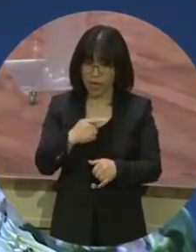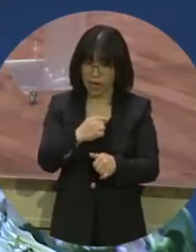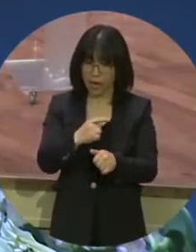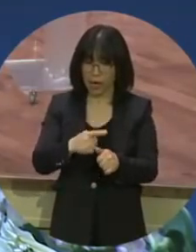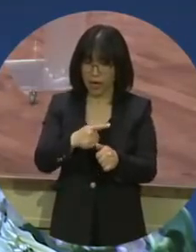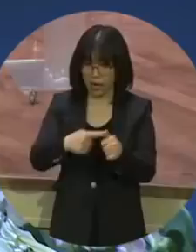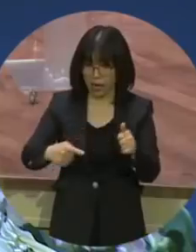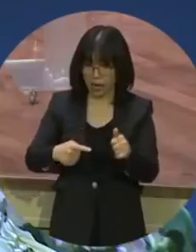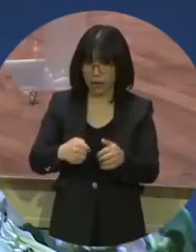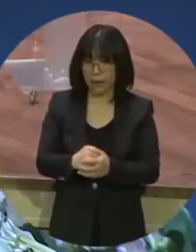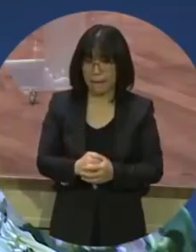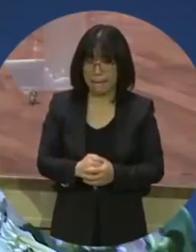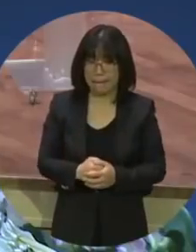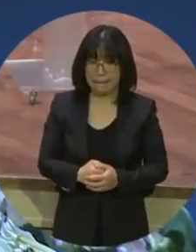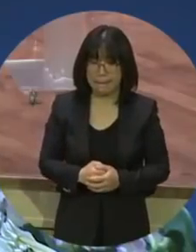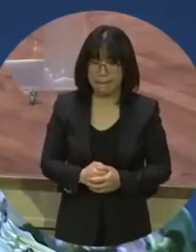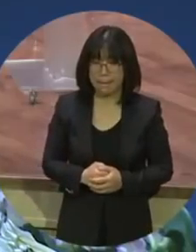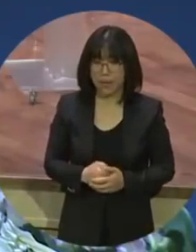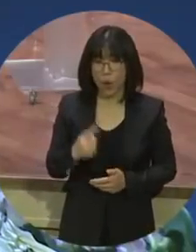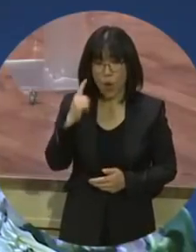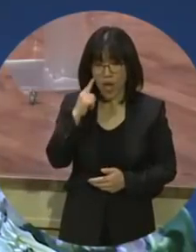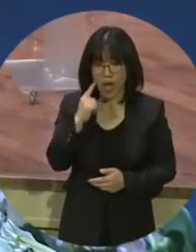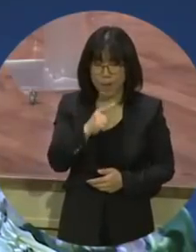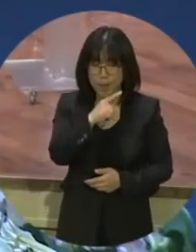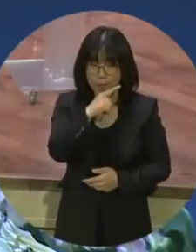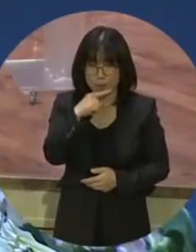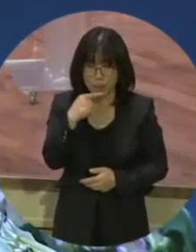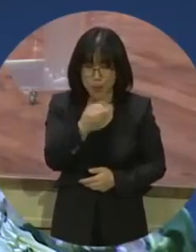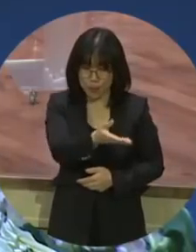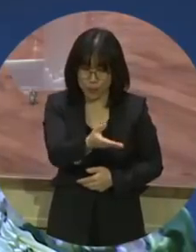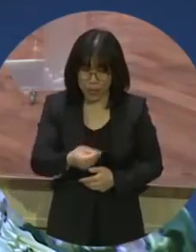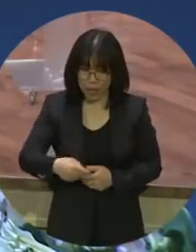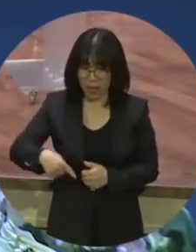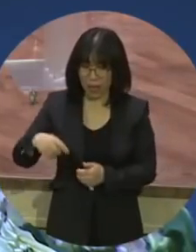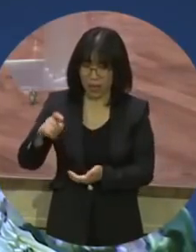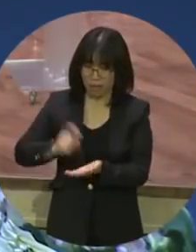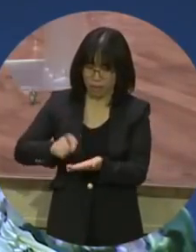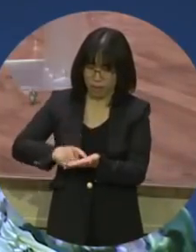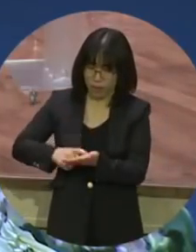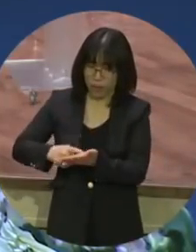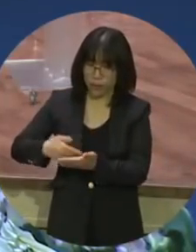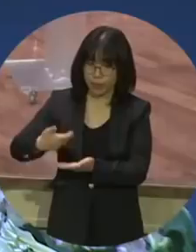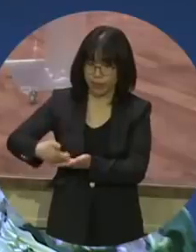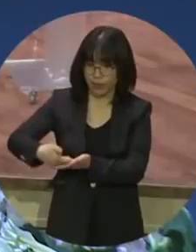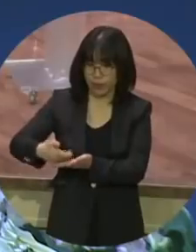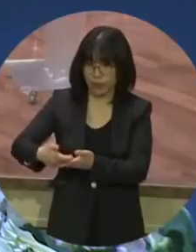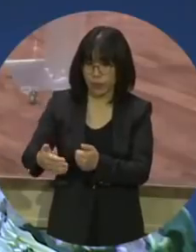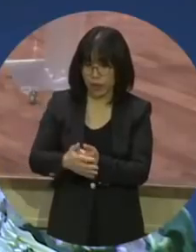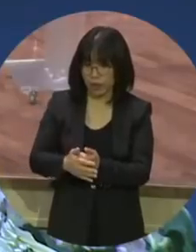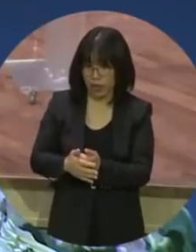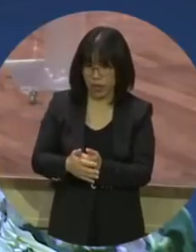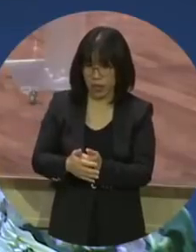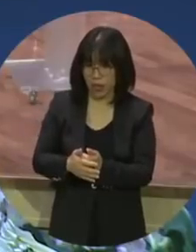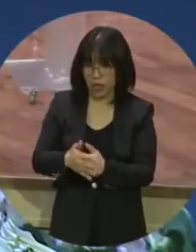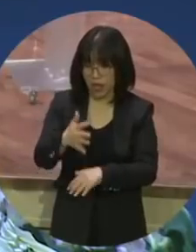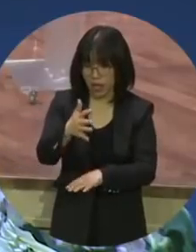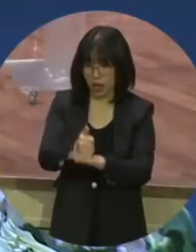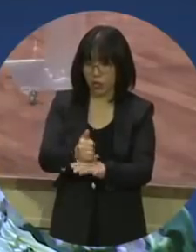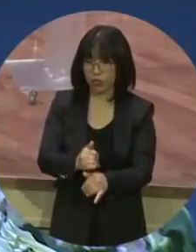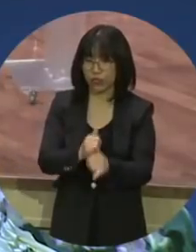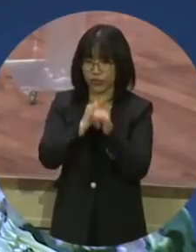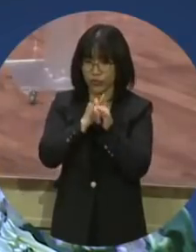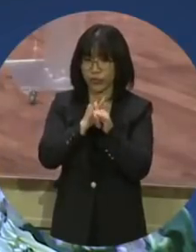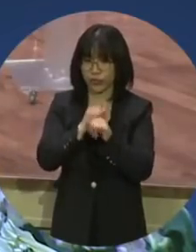안 밝혀졌지만 정황을 봤을 때에 빚 독촉에 시달려서 경제 파산이죠. 너무 극도로 고통을